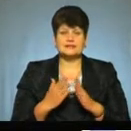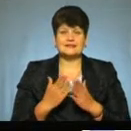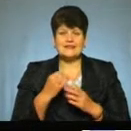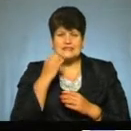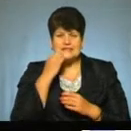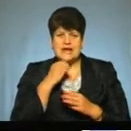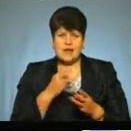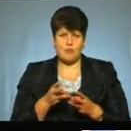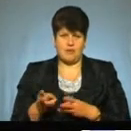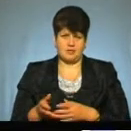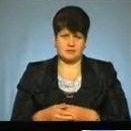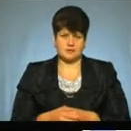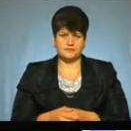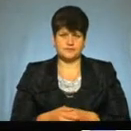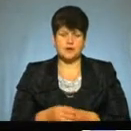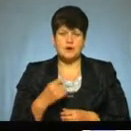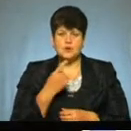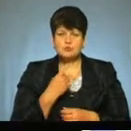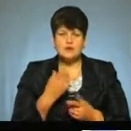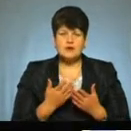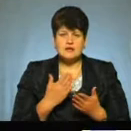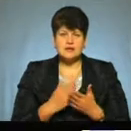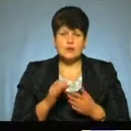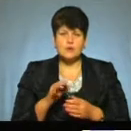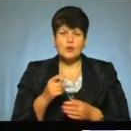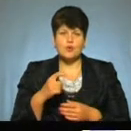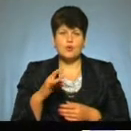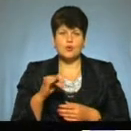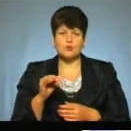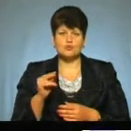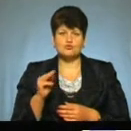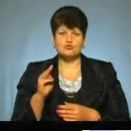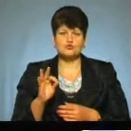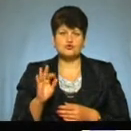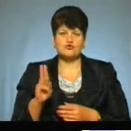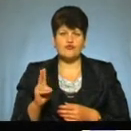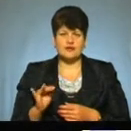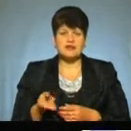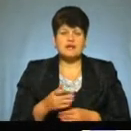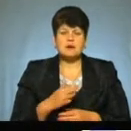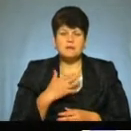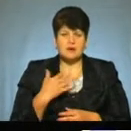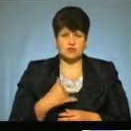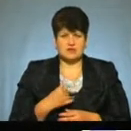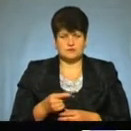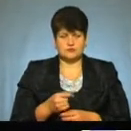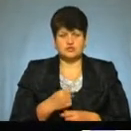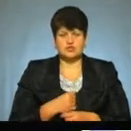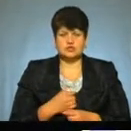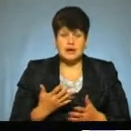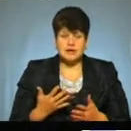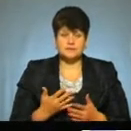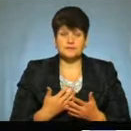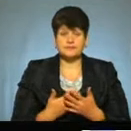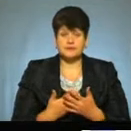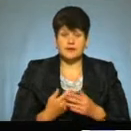старе опалення. Мова йде про такі так звані хрущовки. Їх багато у нас в Тернополі, на жаль. І статистика